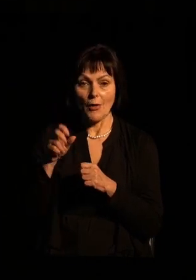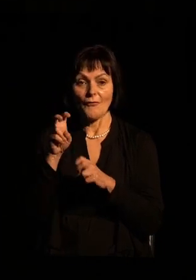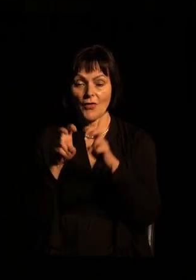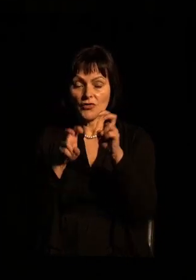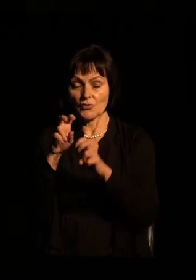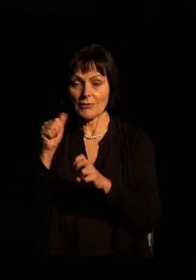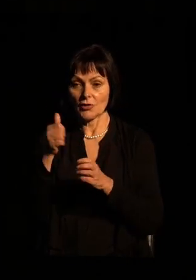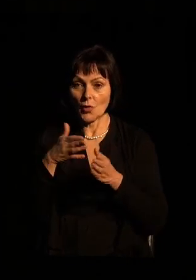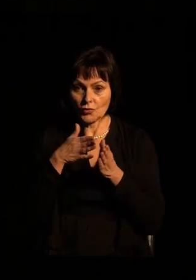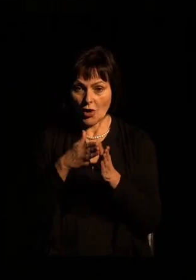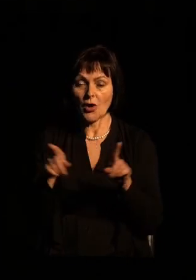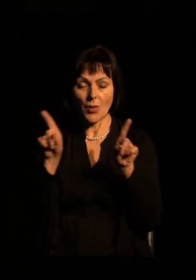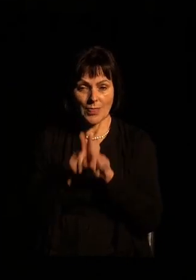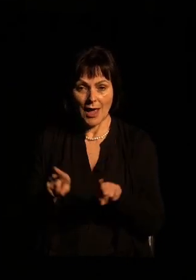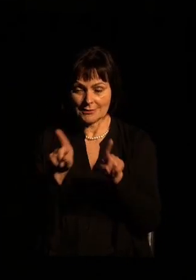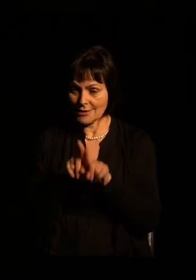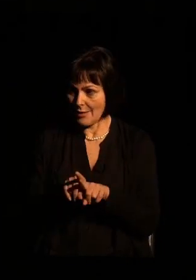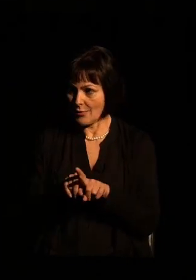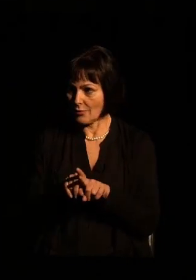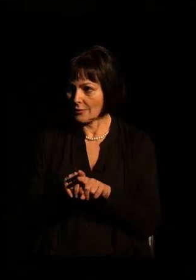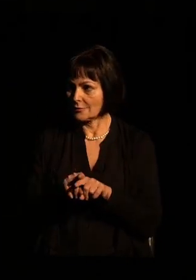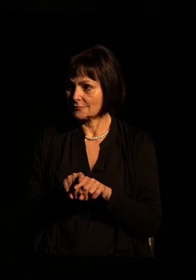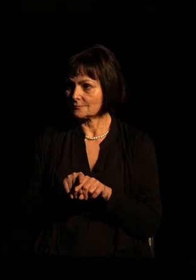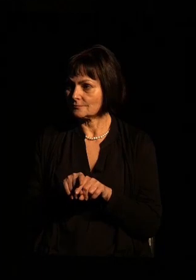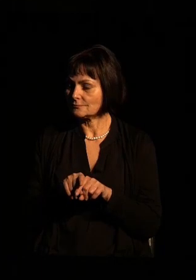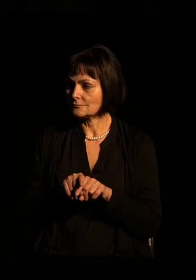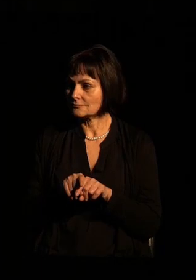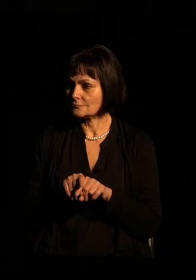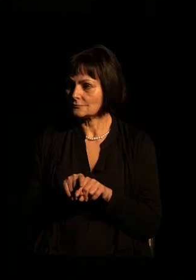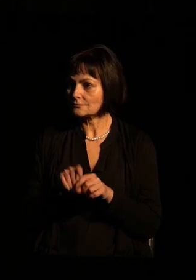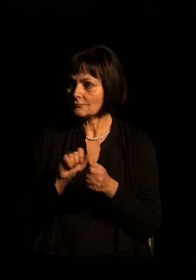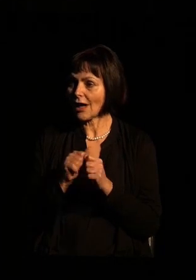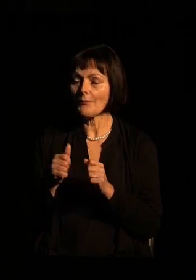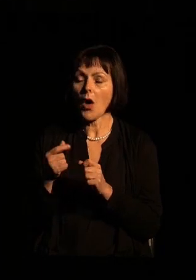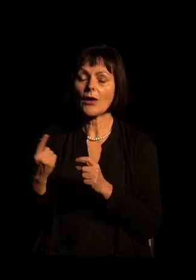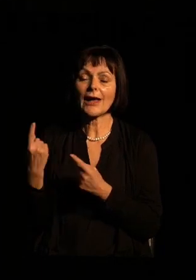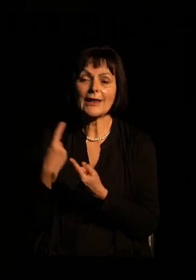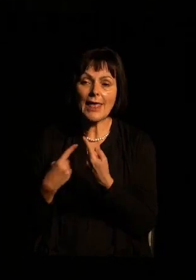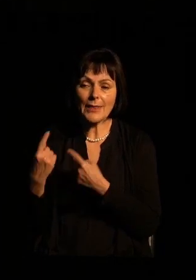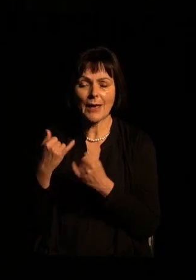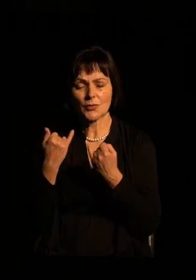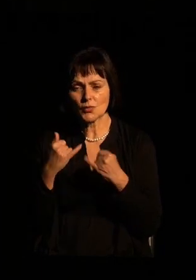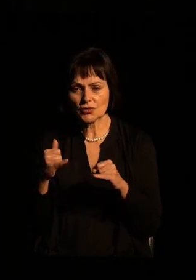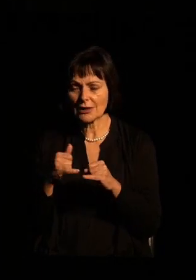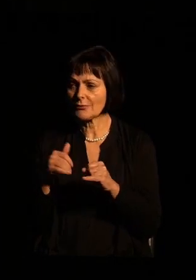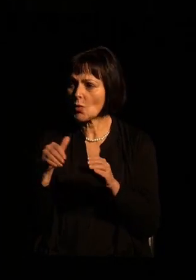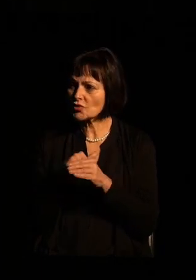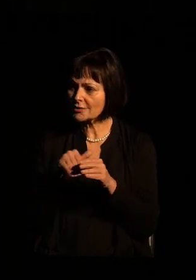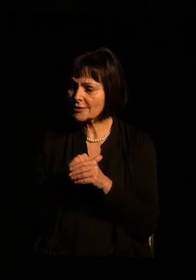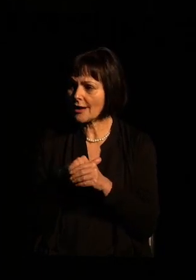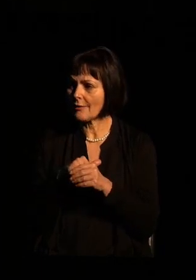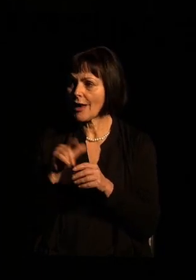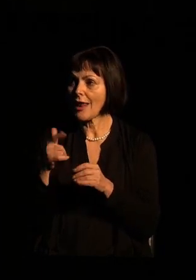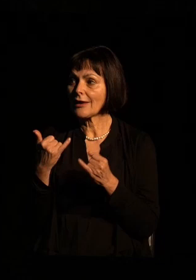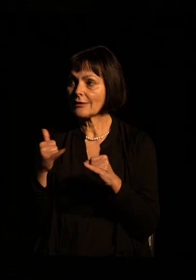wchodziłem jedną drogą, jedną i tą samą, nawet właśnie z tak zwanymi uczestnikami albo klientami, albo różnie tam się nazywa tych uczestników,